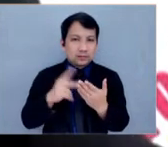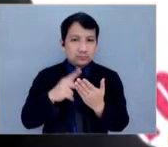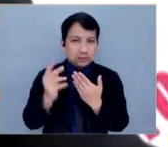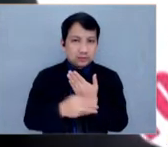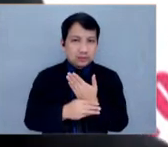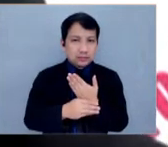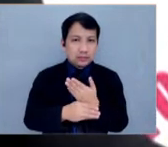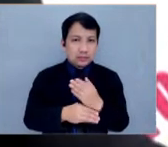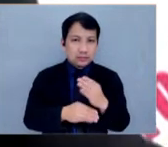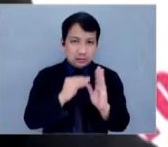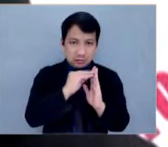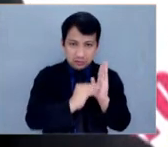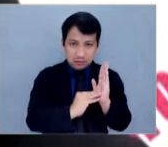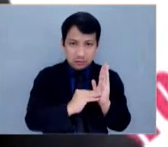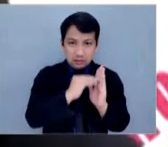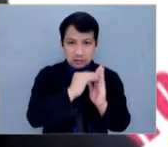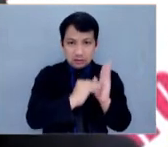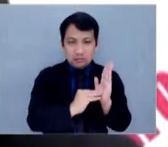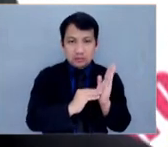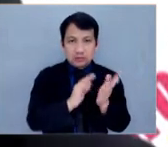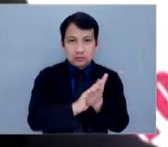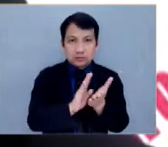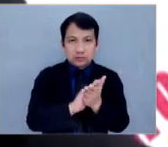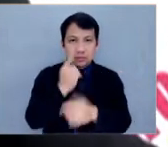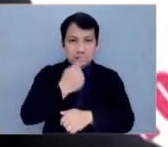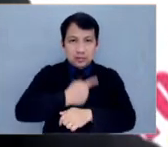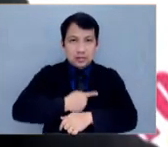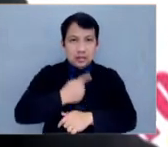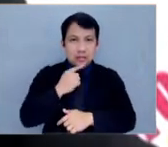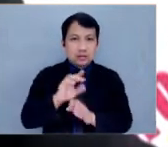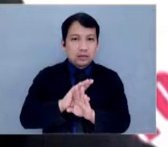yung ating school days. Para naman sa gayon ay hindi na po tayo